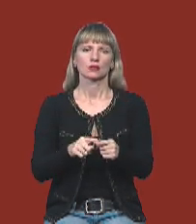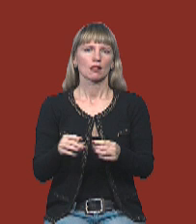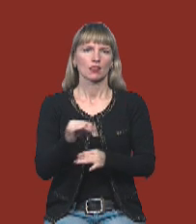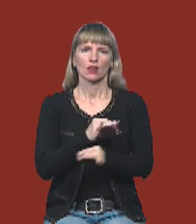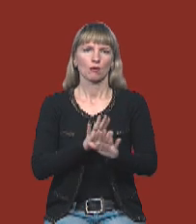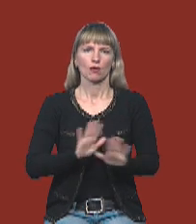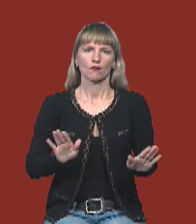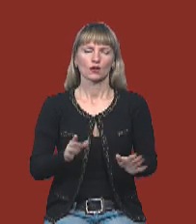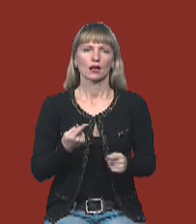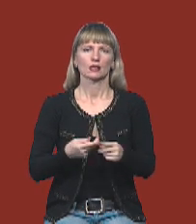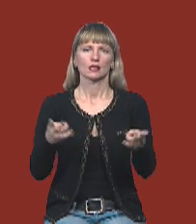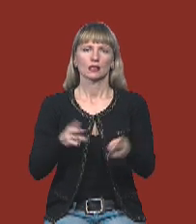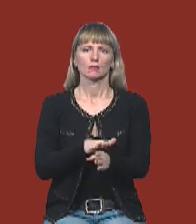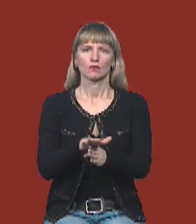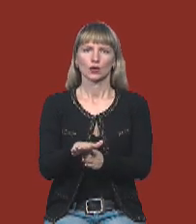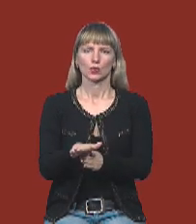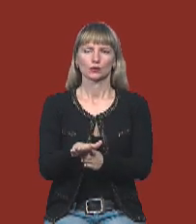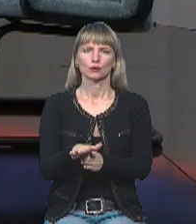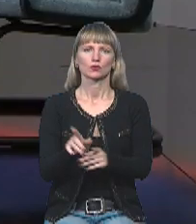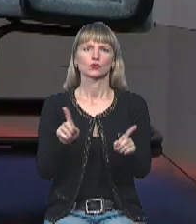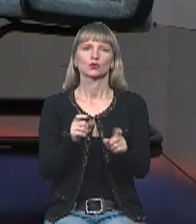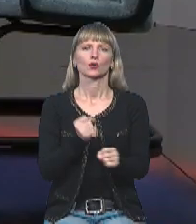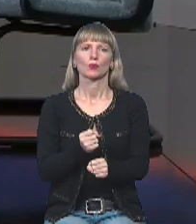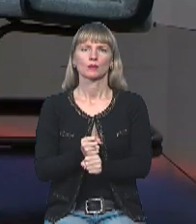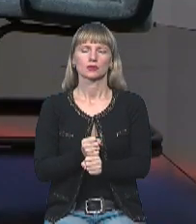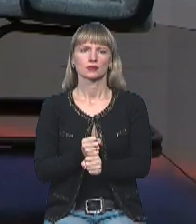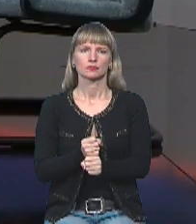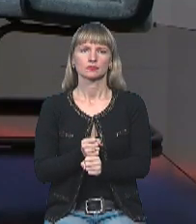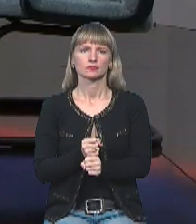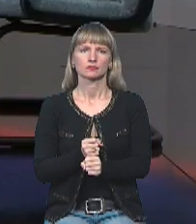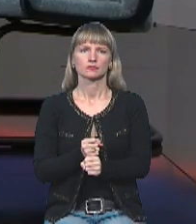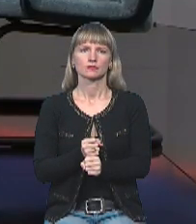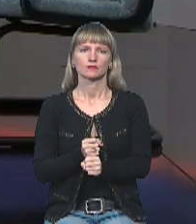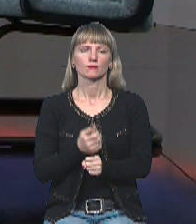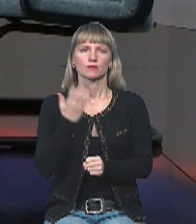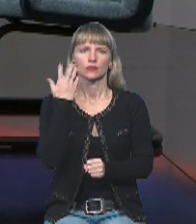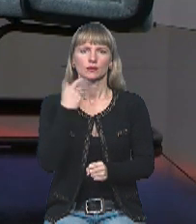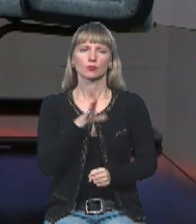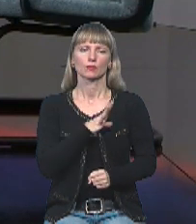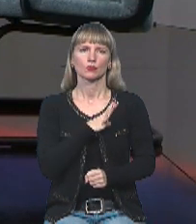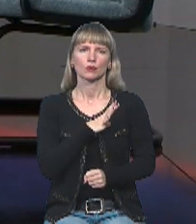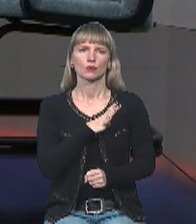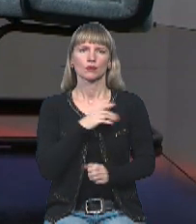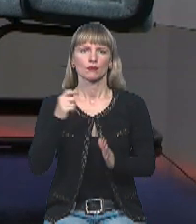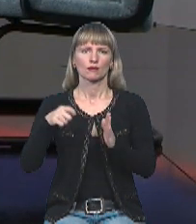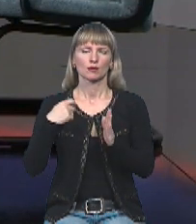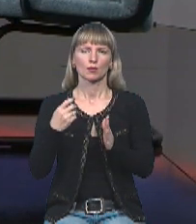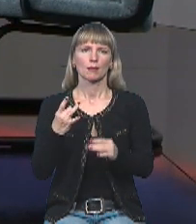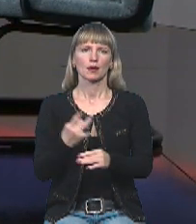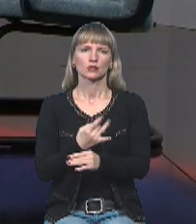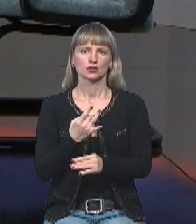обговорюється, це треба виконувати. Що робити? Коли було відмовлено перший